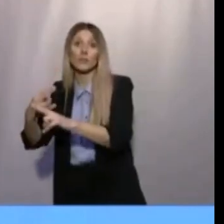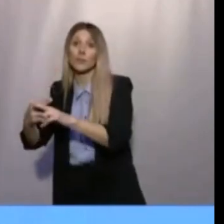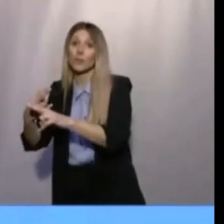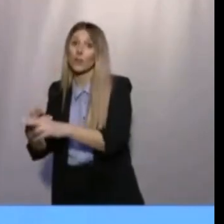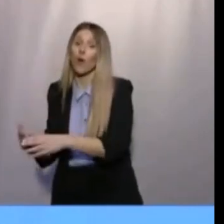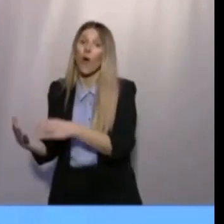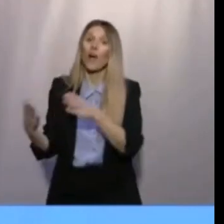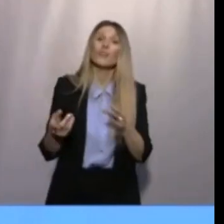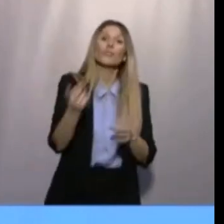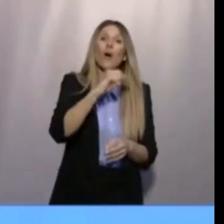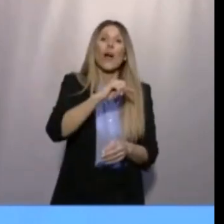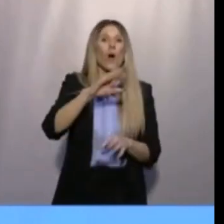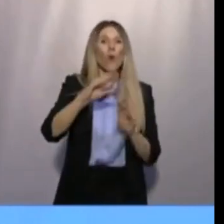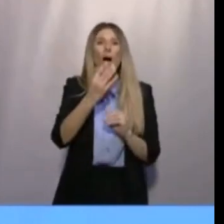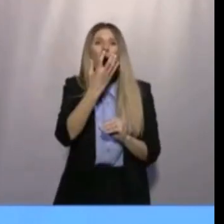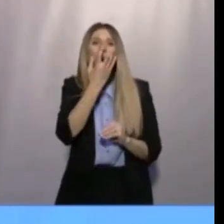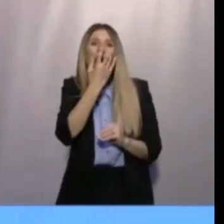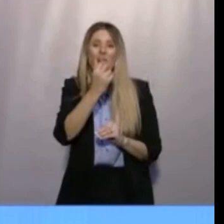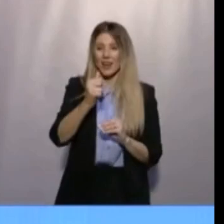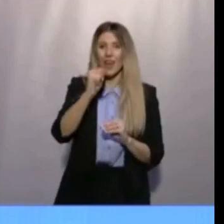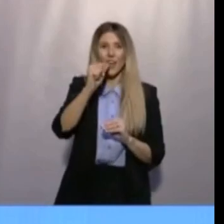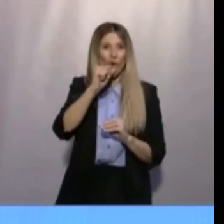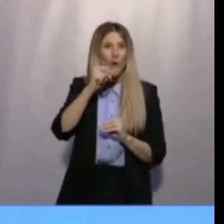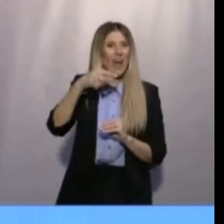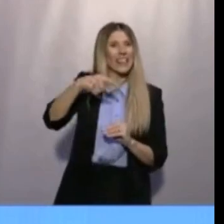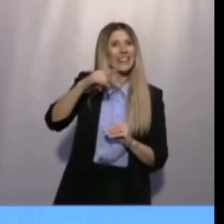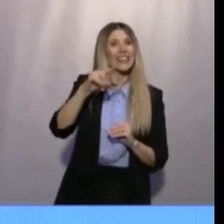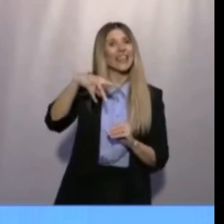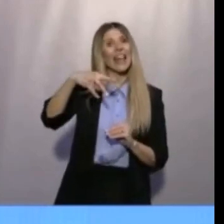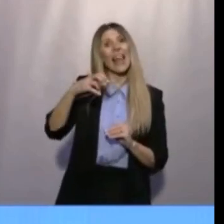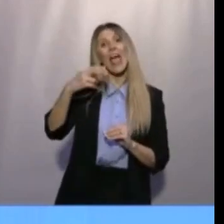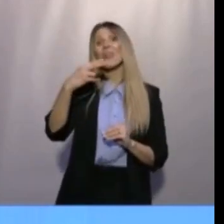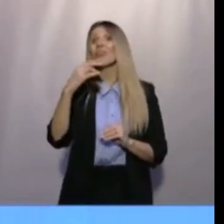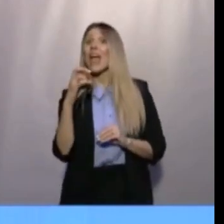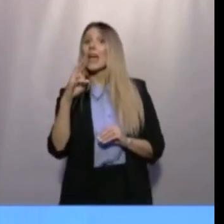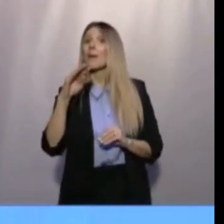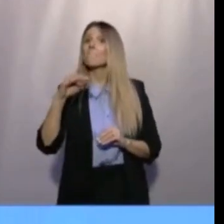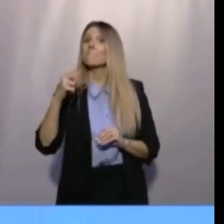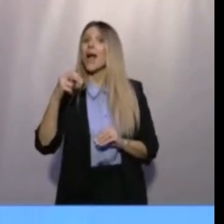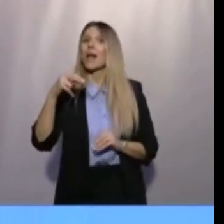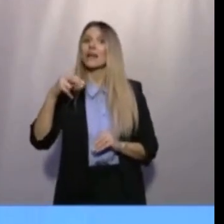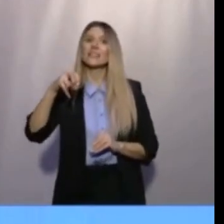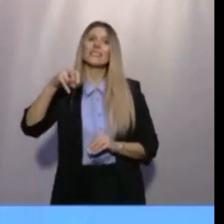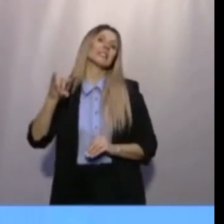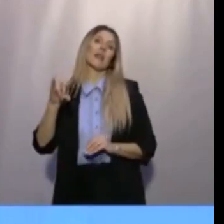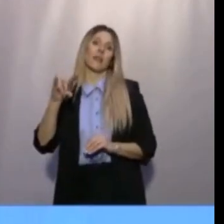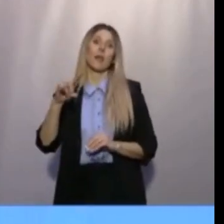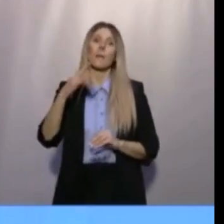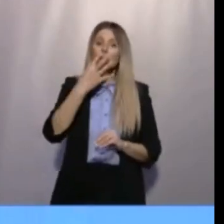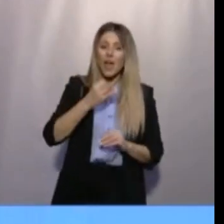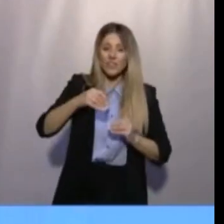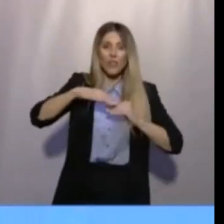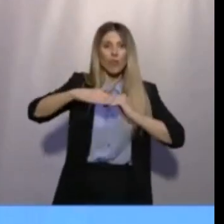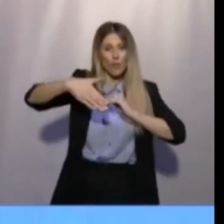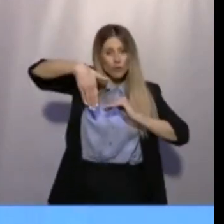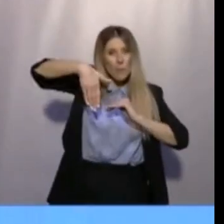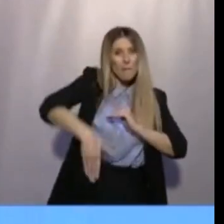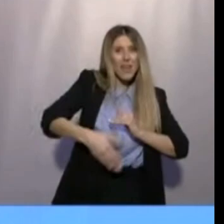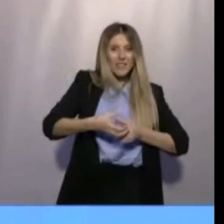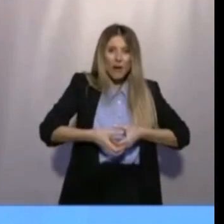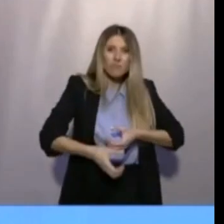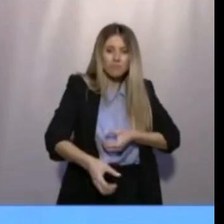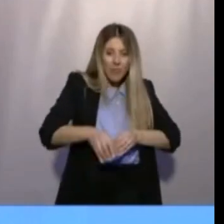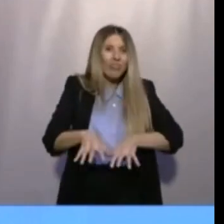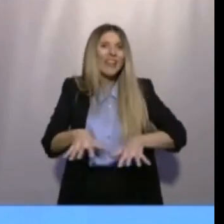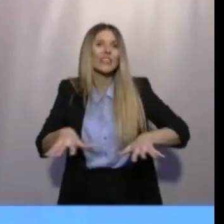Πτολεμαΐδα, η διασύνδεσή της με το Αμύνδιο. Η τηλεθέρμανση είναι εδώ για να μείνει και θα